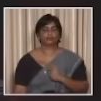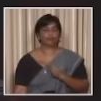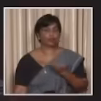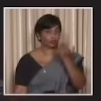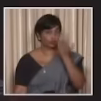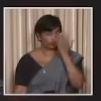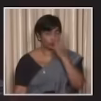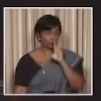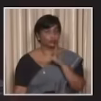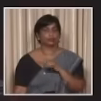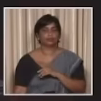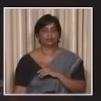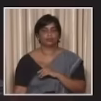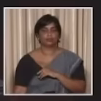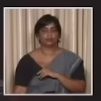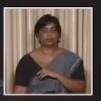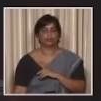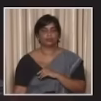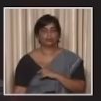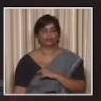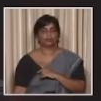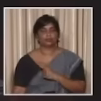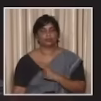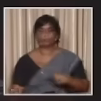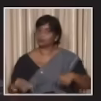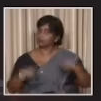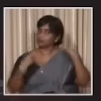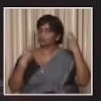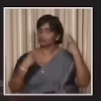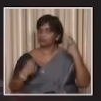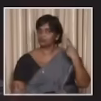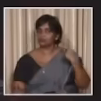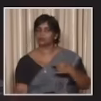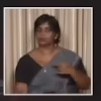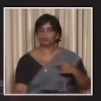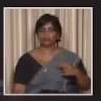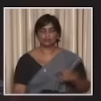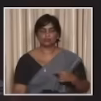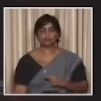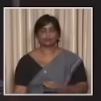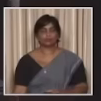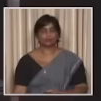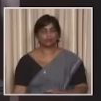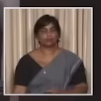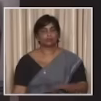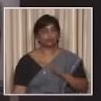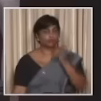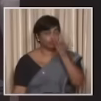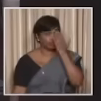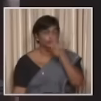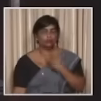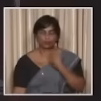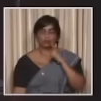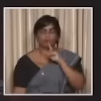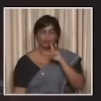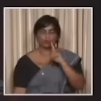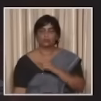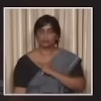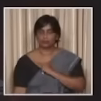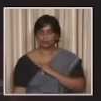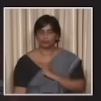සාක්ෂි ඇතුව අභියෝග කරනවා නම් මම සාක්ෂි කරන් ඉදිරිපත් කරන්න සාක්ෂි ඇතුව මේ කාරණාව කියන්න